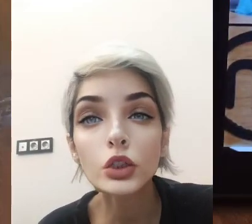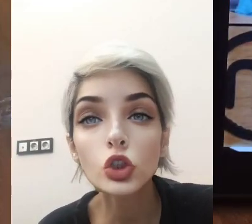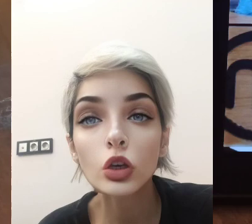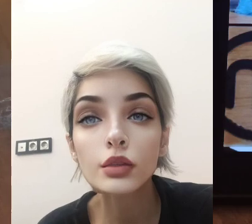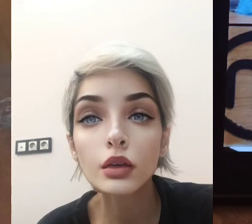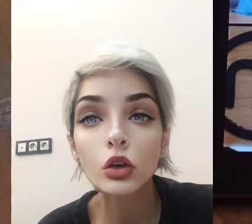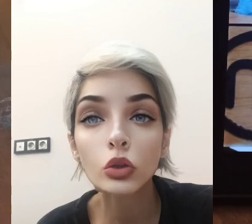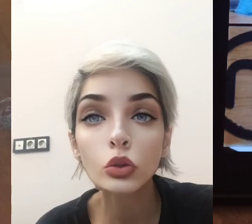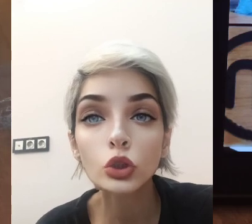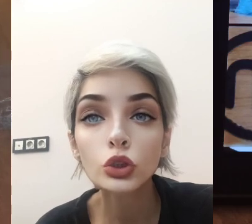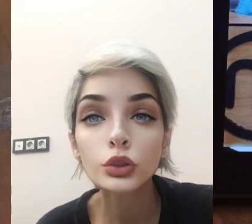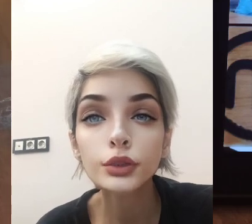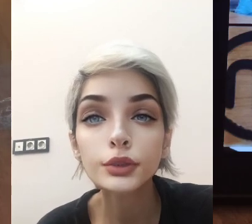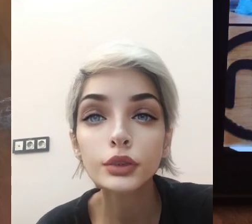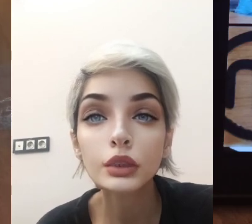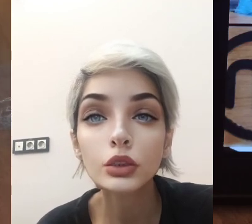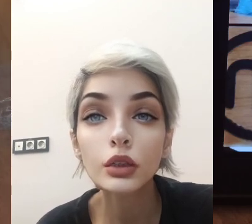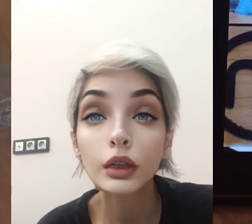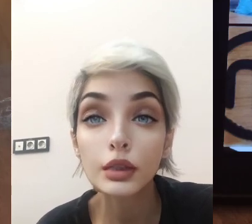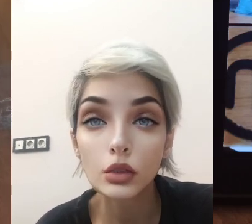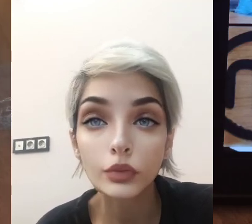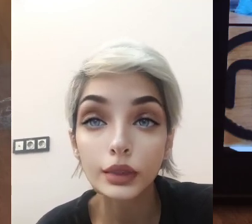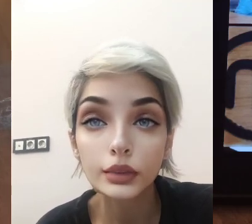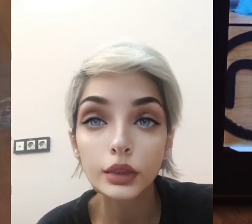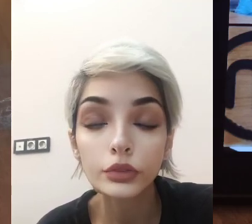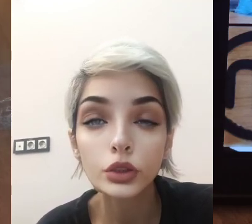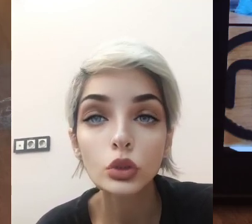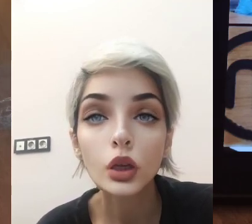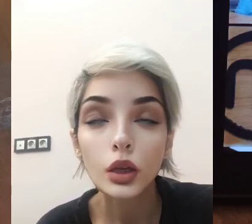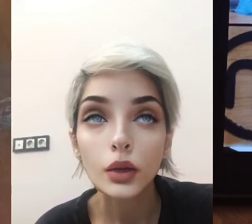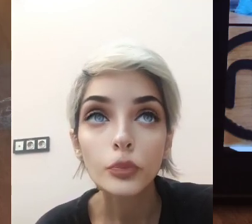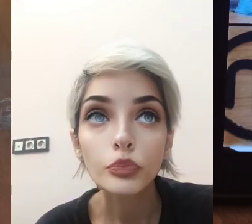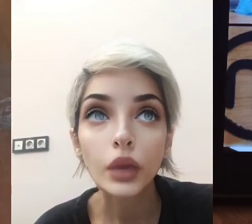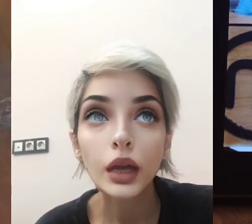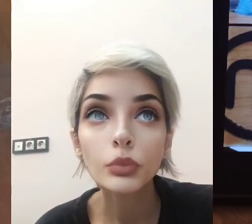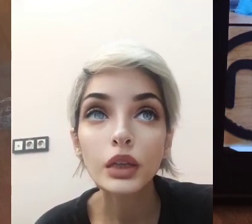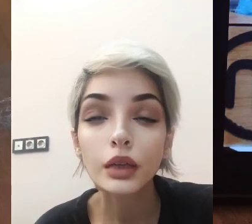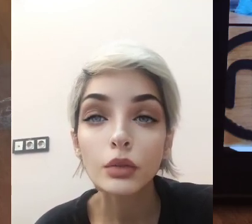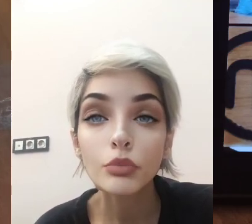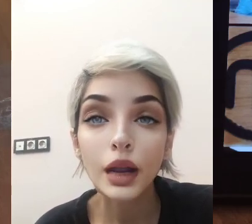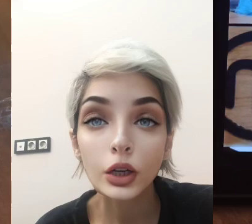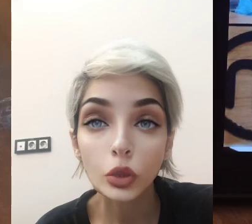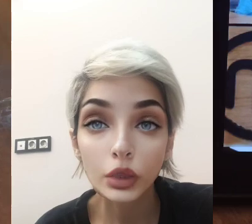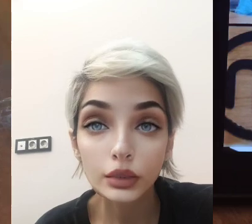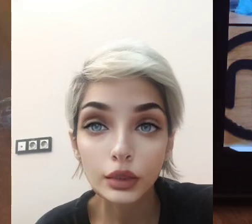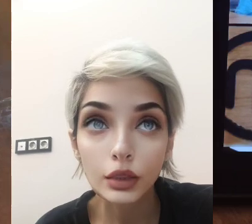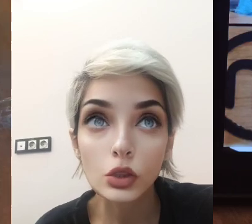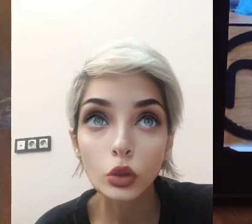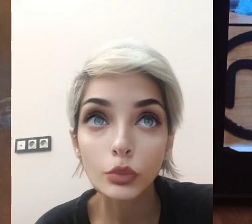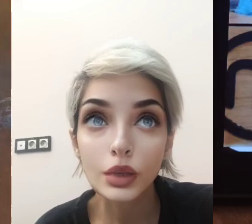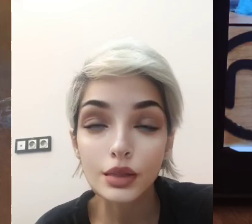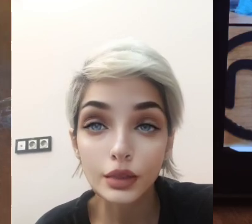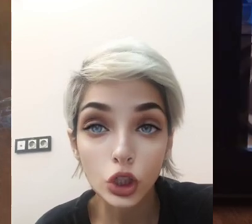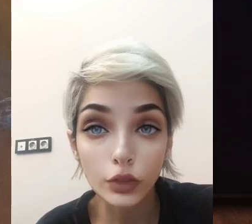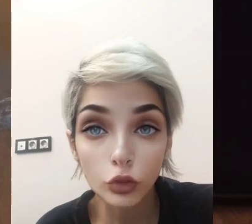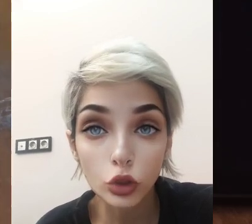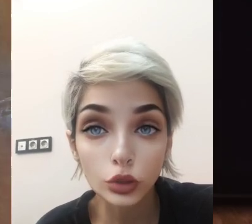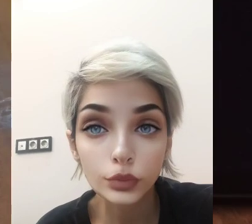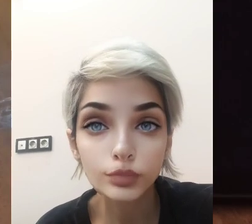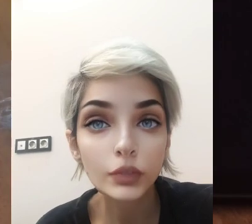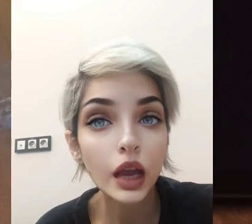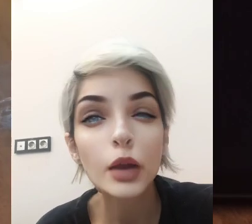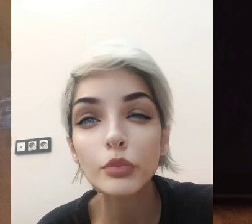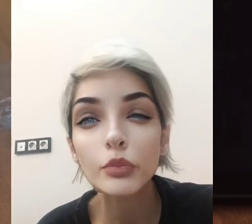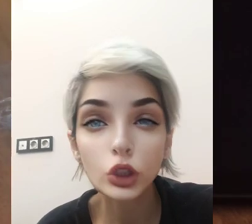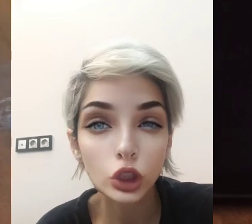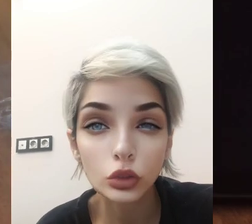این جایزه ها رو سریال قضاوت گرفته بود. بعد بهترین برنامه تلویزیونی مستر شف شد